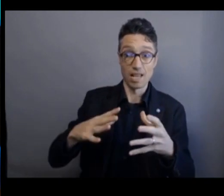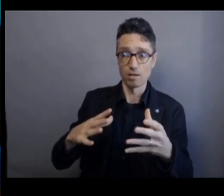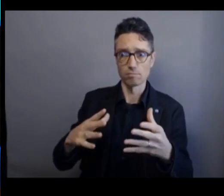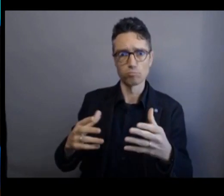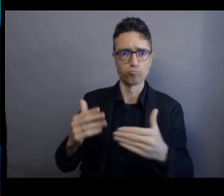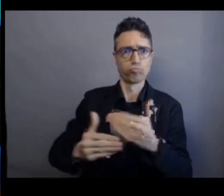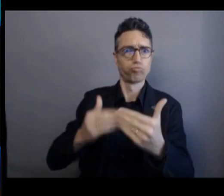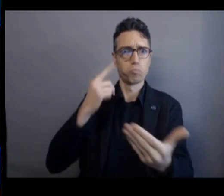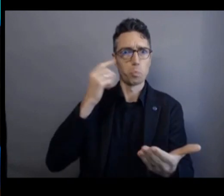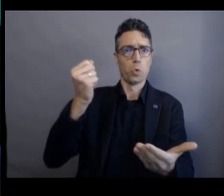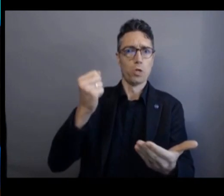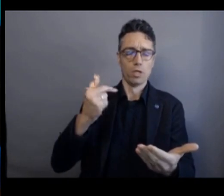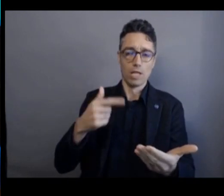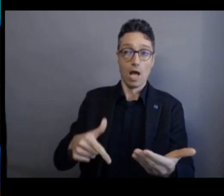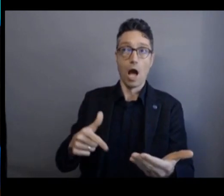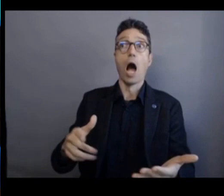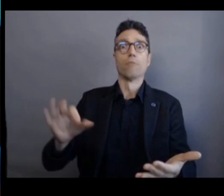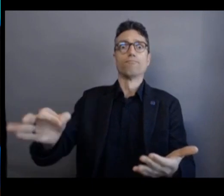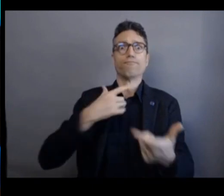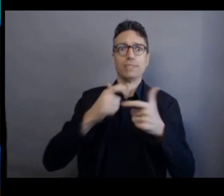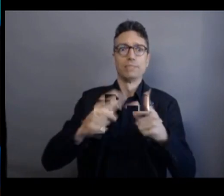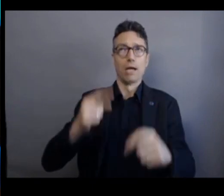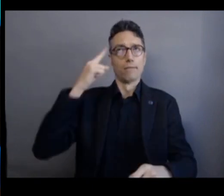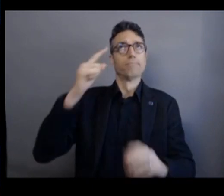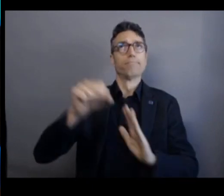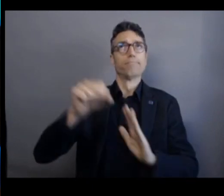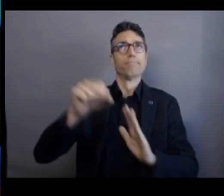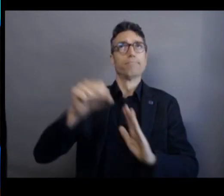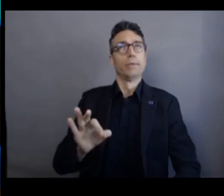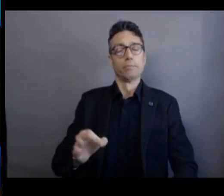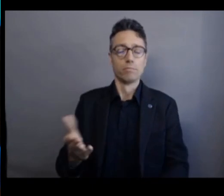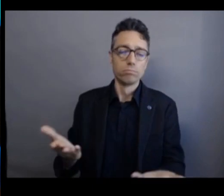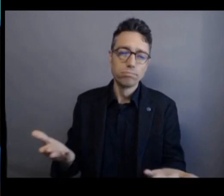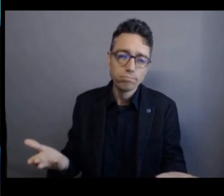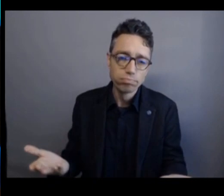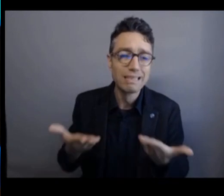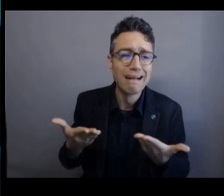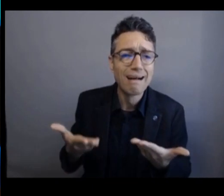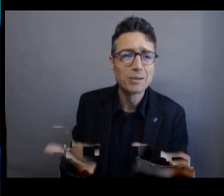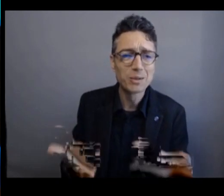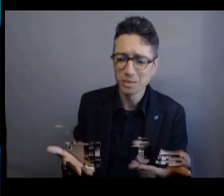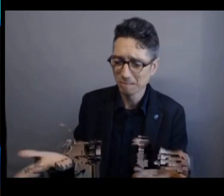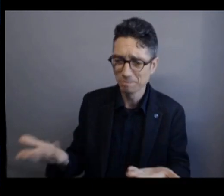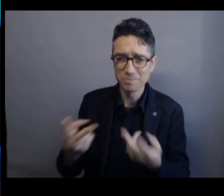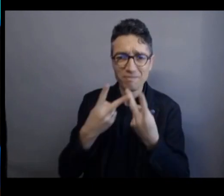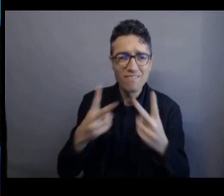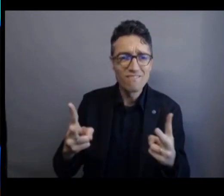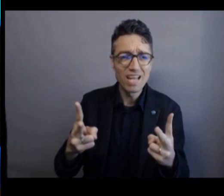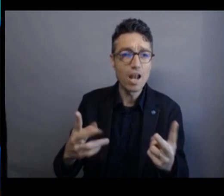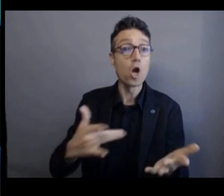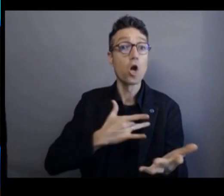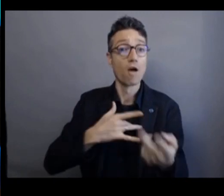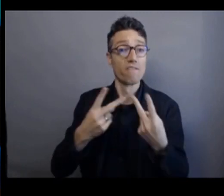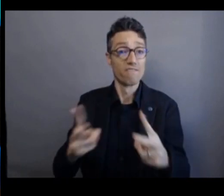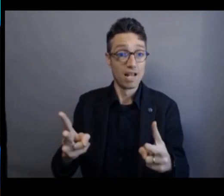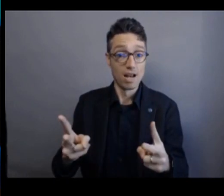sais pas. Mais clairement, aujourd'hui, on ne peut plus rénover un cœur de ville sans avoir à l'esprit, d'abord parce que c'est la loi, mais en plus parce